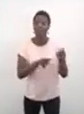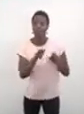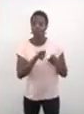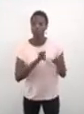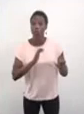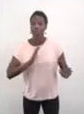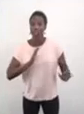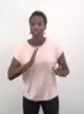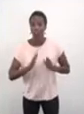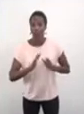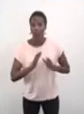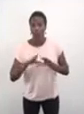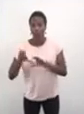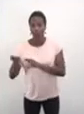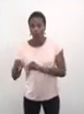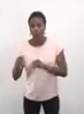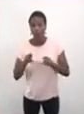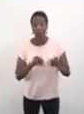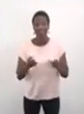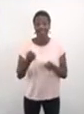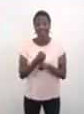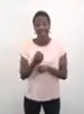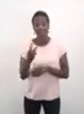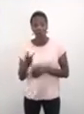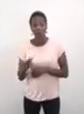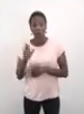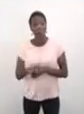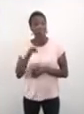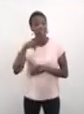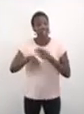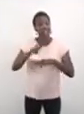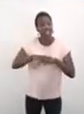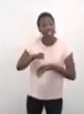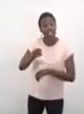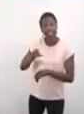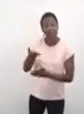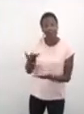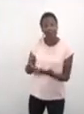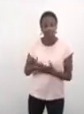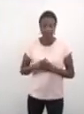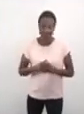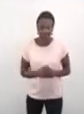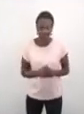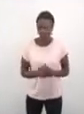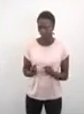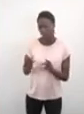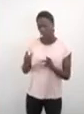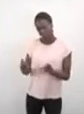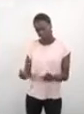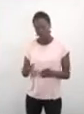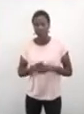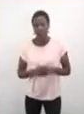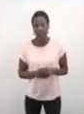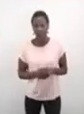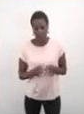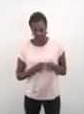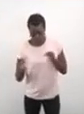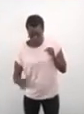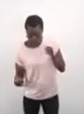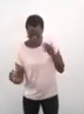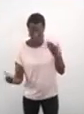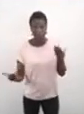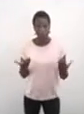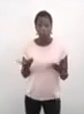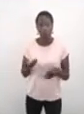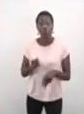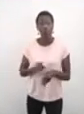cette fonction et pour ce quartier. Alors, je veux bien que les résultats sur les choses compliquées n'apparaissent pas tout de suite. Mais